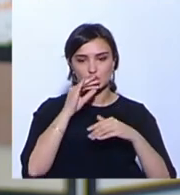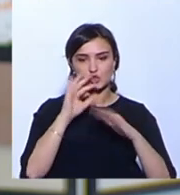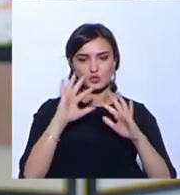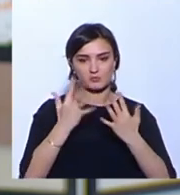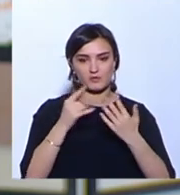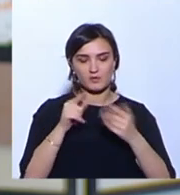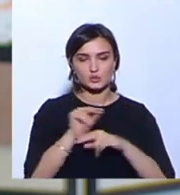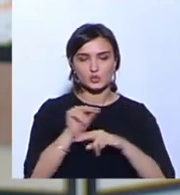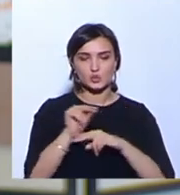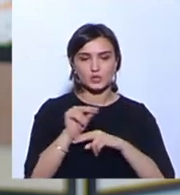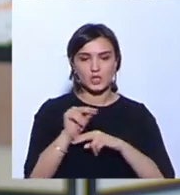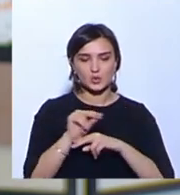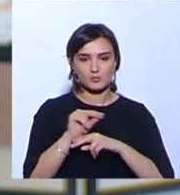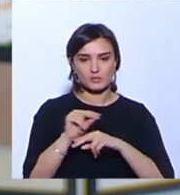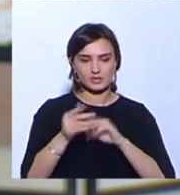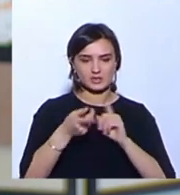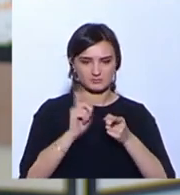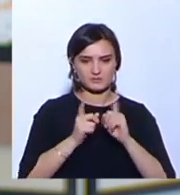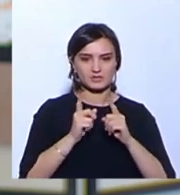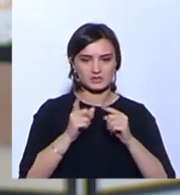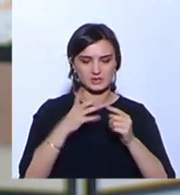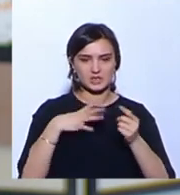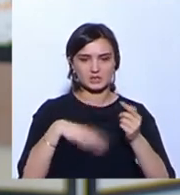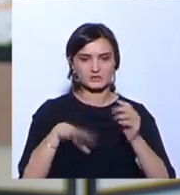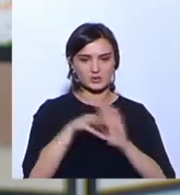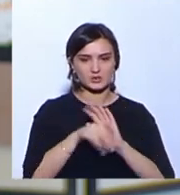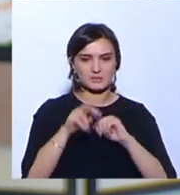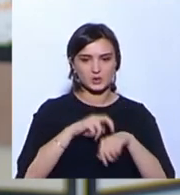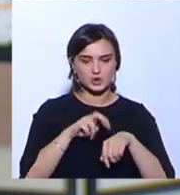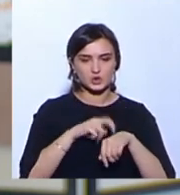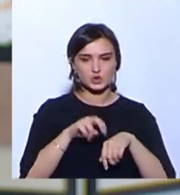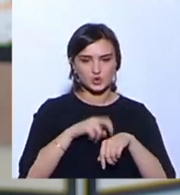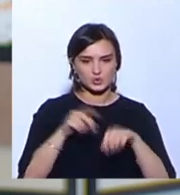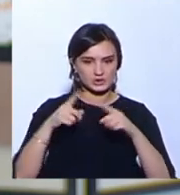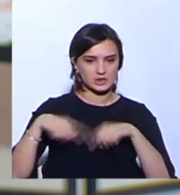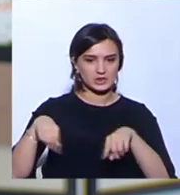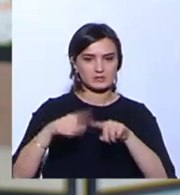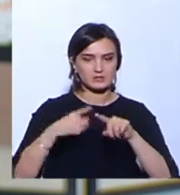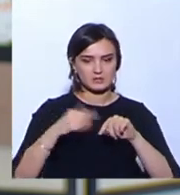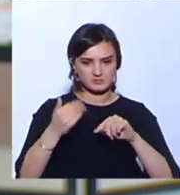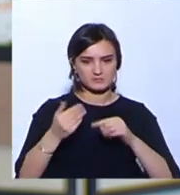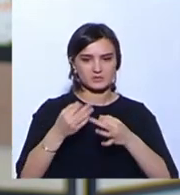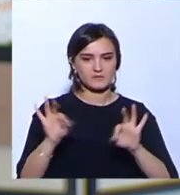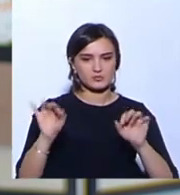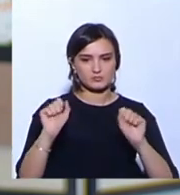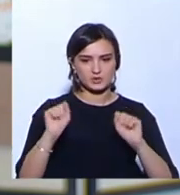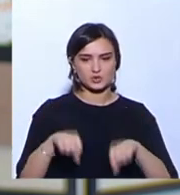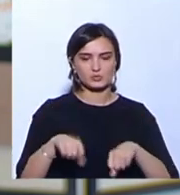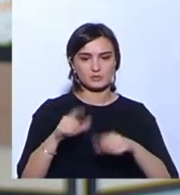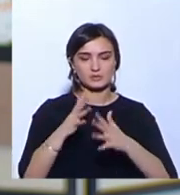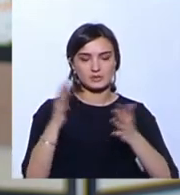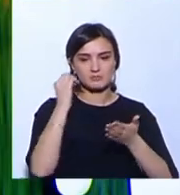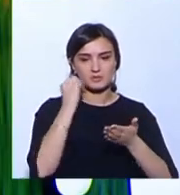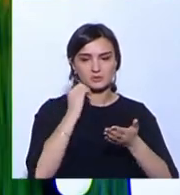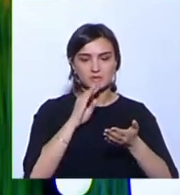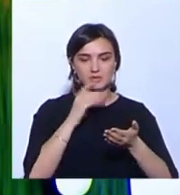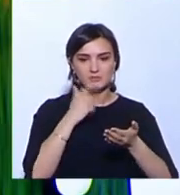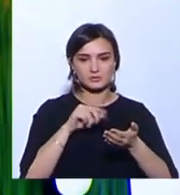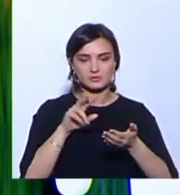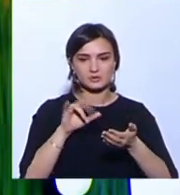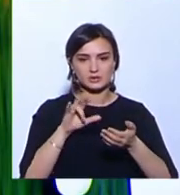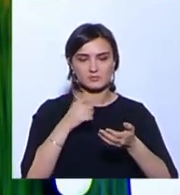შემთხვევაში მკურნალობა ნამდვილად საქართველოს სამედიცინო წრეებს ამისი თავისუფლად შეუცვლია. დიდი მადლობა ქალბატონ